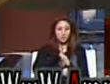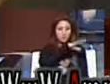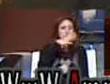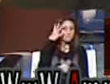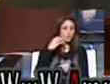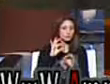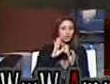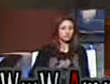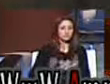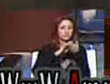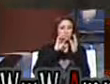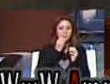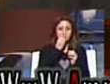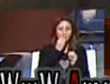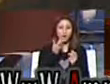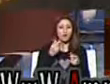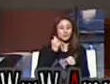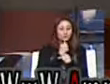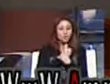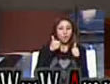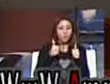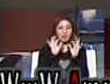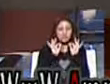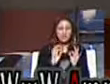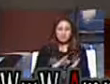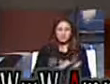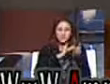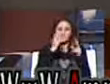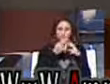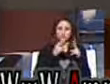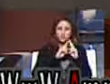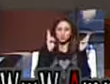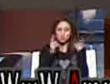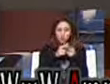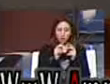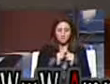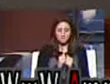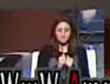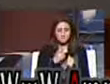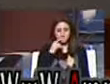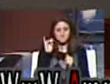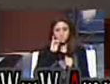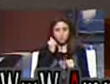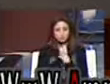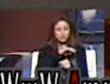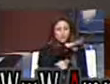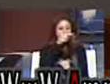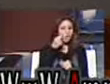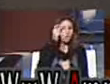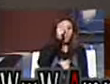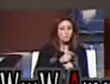في أحواله المعيشية، وده التحدي الأكبر بالنسبة لنا. إحنا عندنا تكليف بالتركيز على المواطنين وعلى احتياجات